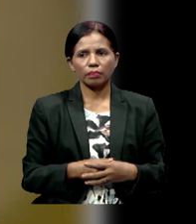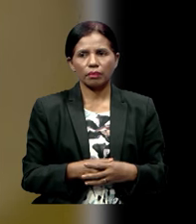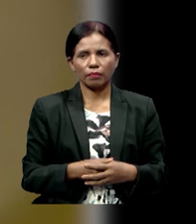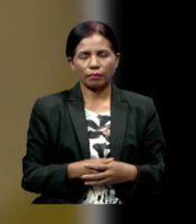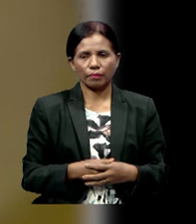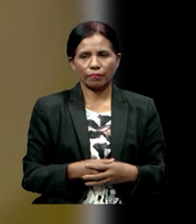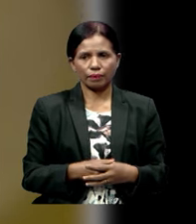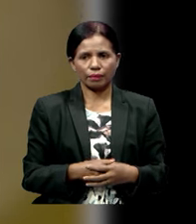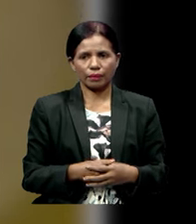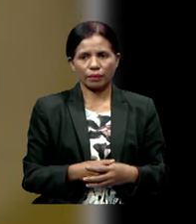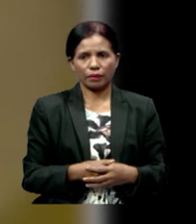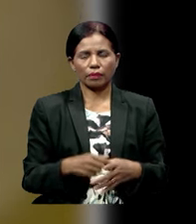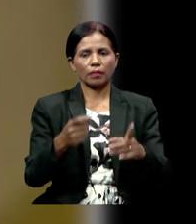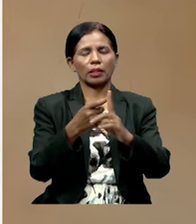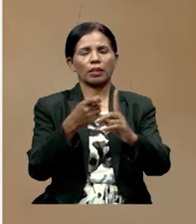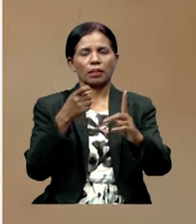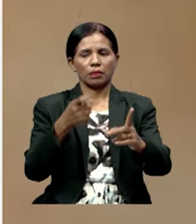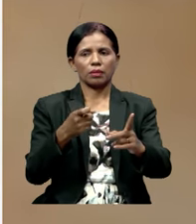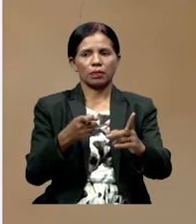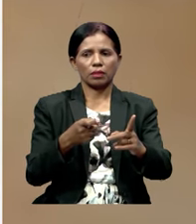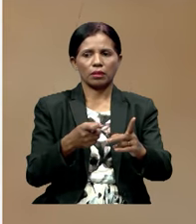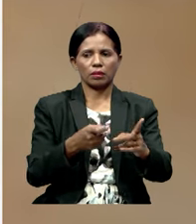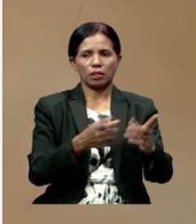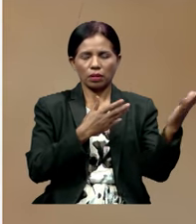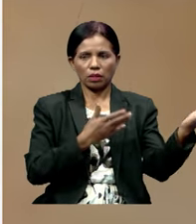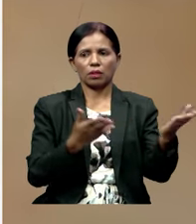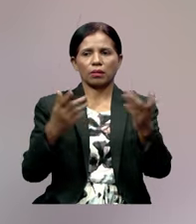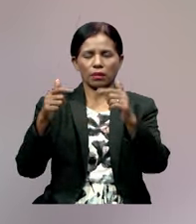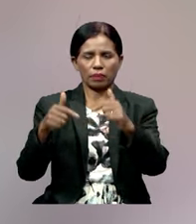ira pila usi produtul con pila mai ia